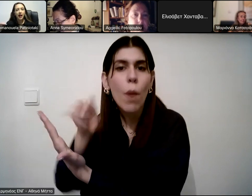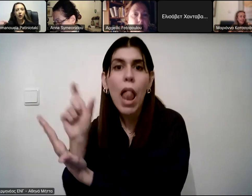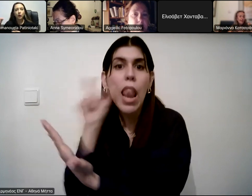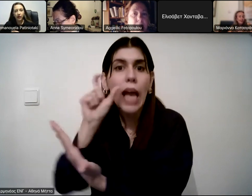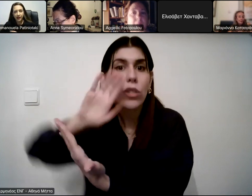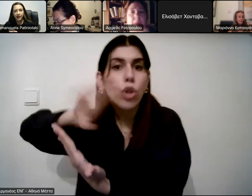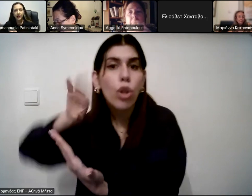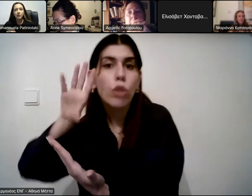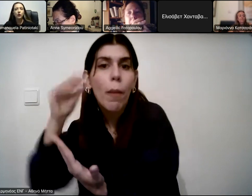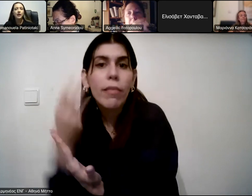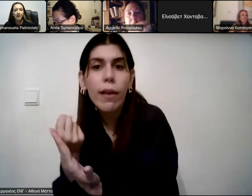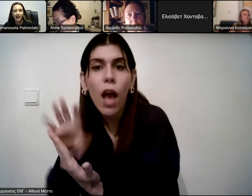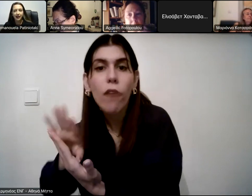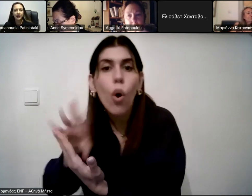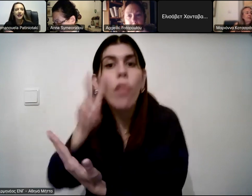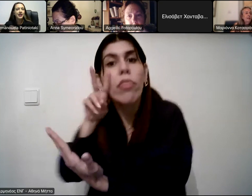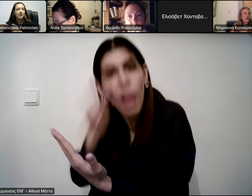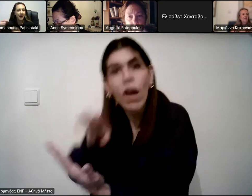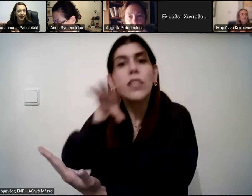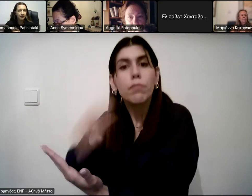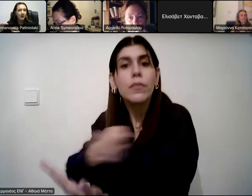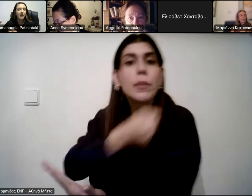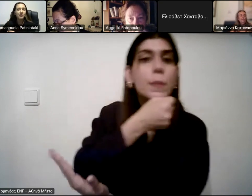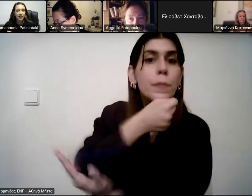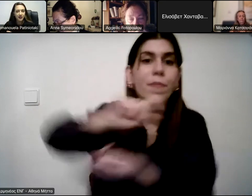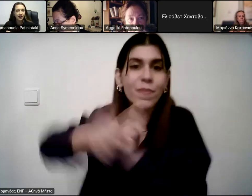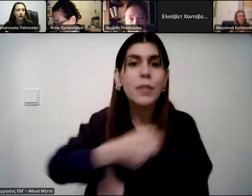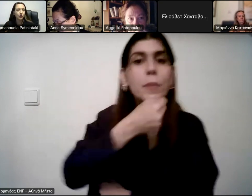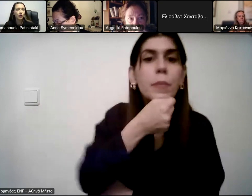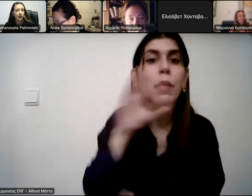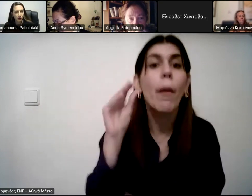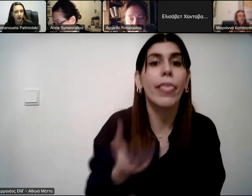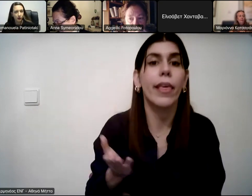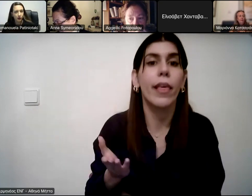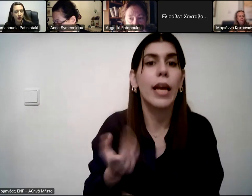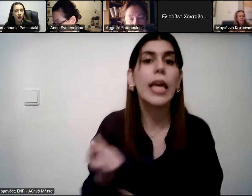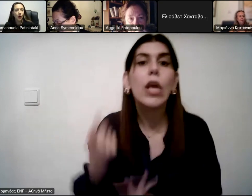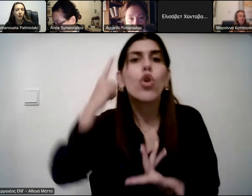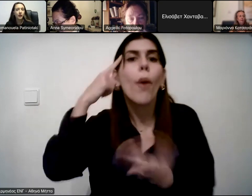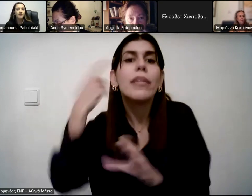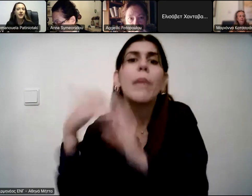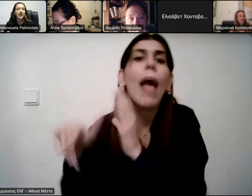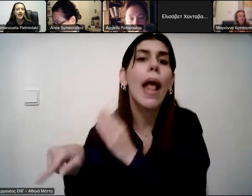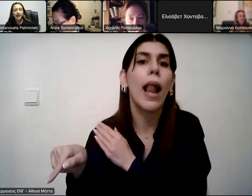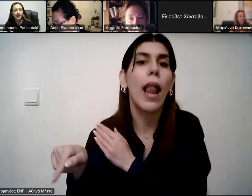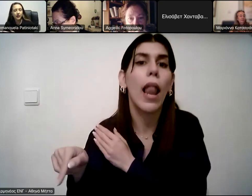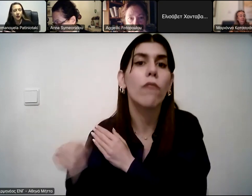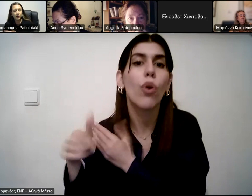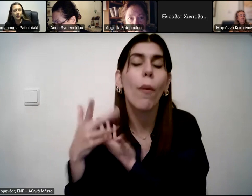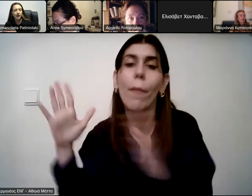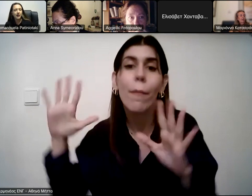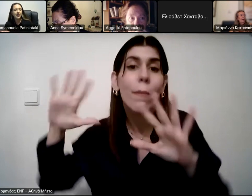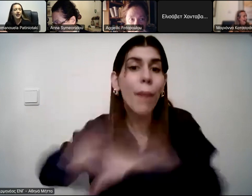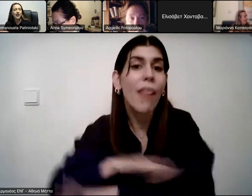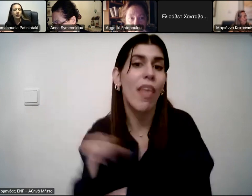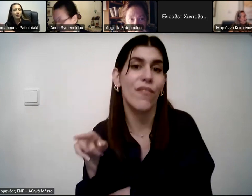ότι ακολουθεί κάποιο email ή υπάρχει μία διεύθυνση ηλεκτρονικού ταχυδρομείου. Οπότε είναι κάτι το